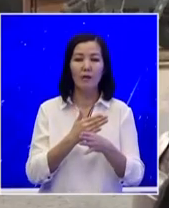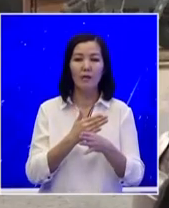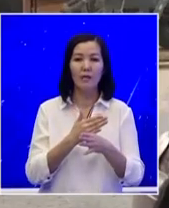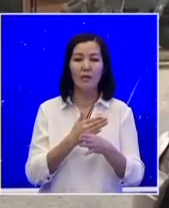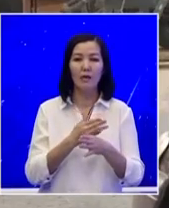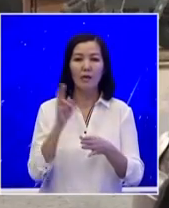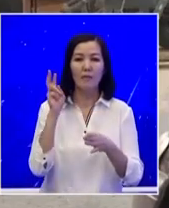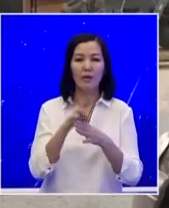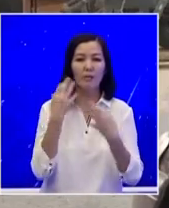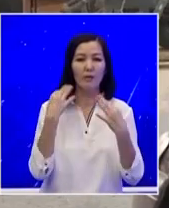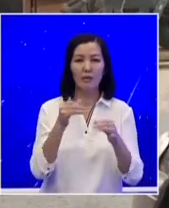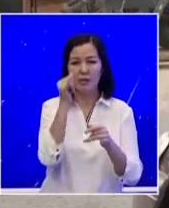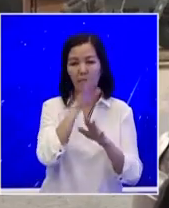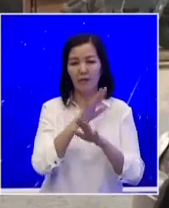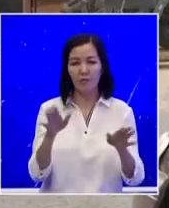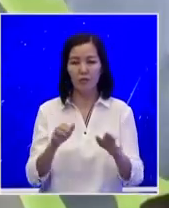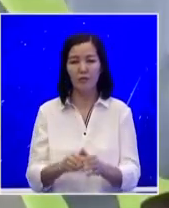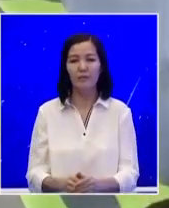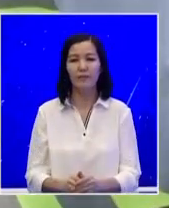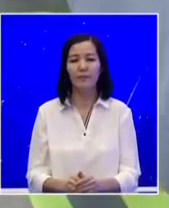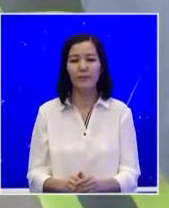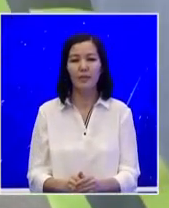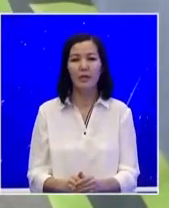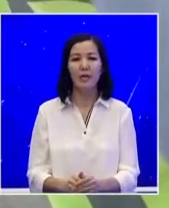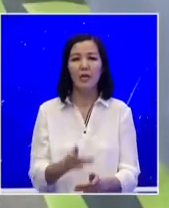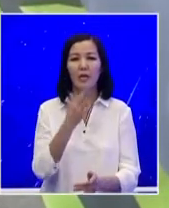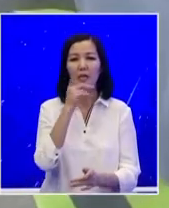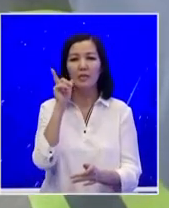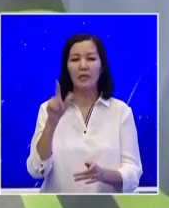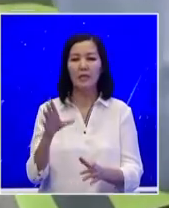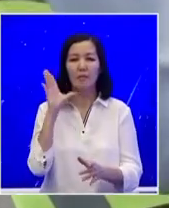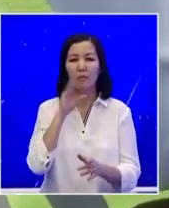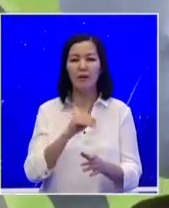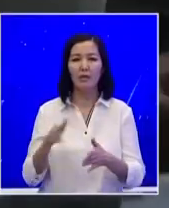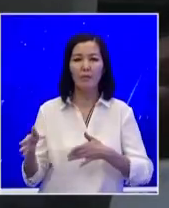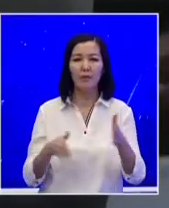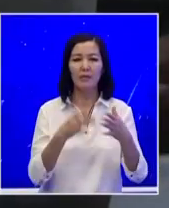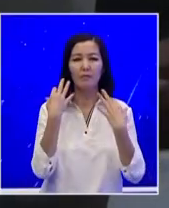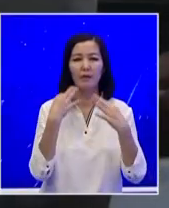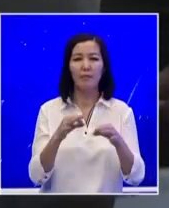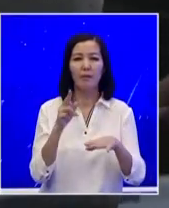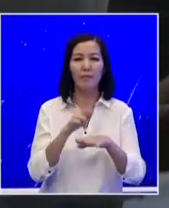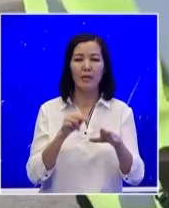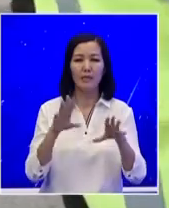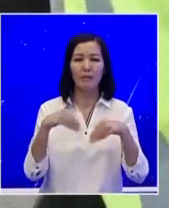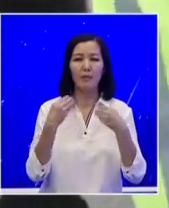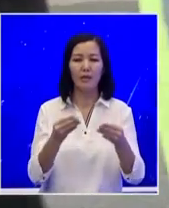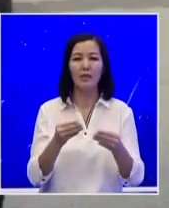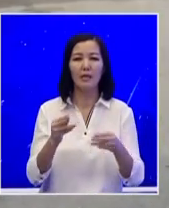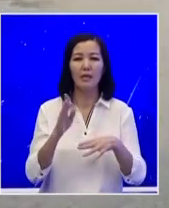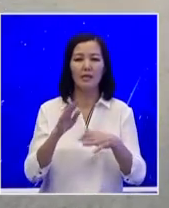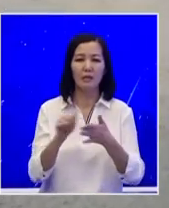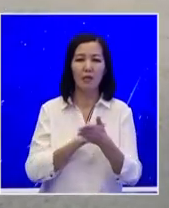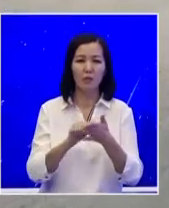через посты без разрешения сейчас невозможно. С тем, чтобы иностранцы могли продолжить свой путь беспрепятственно, полицейские передали им специальные документы